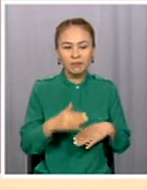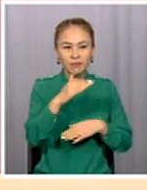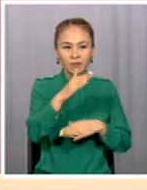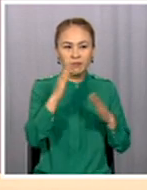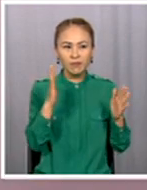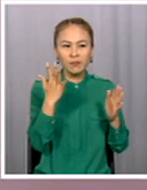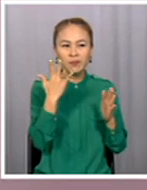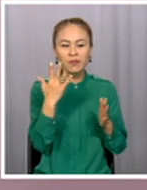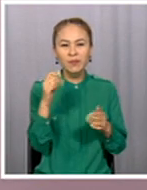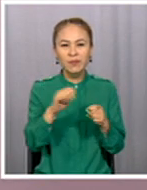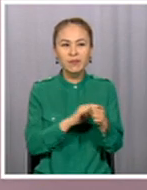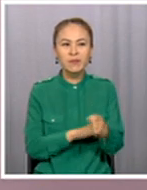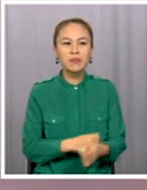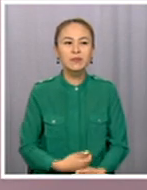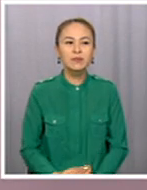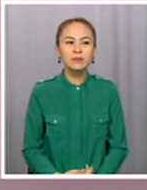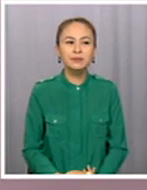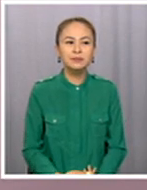метр екен.